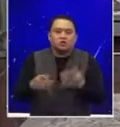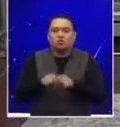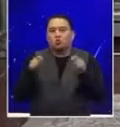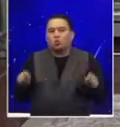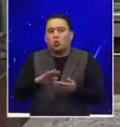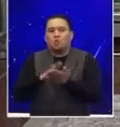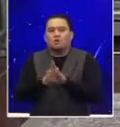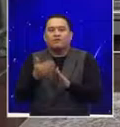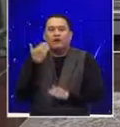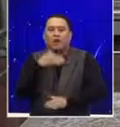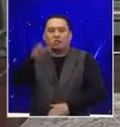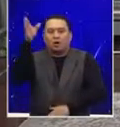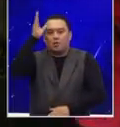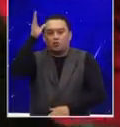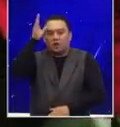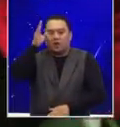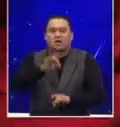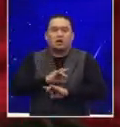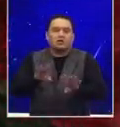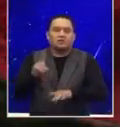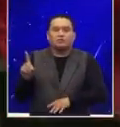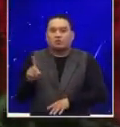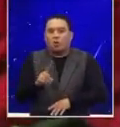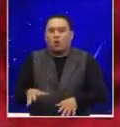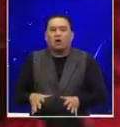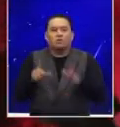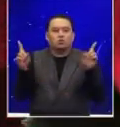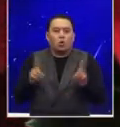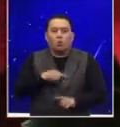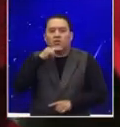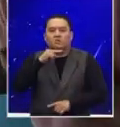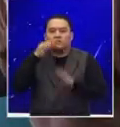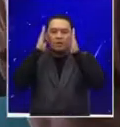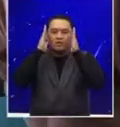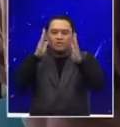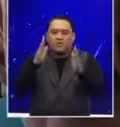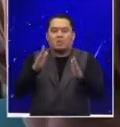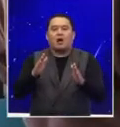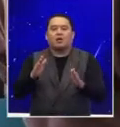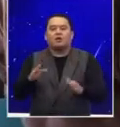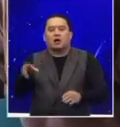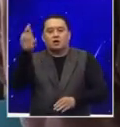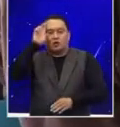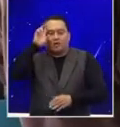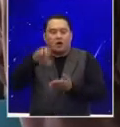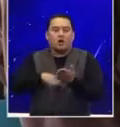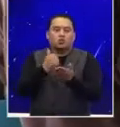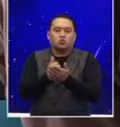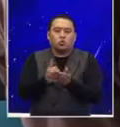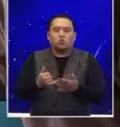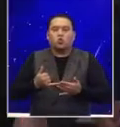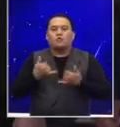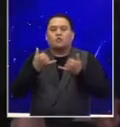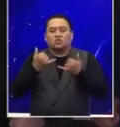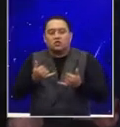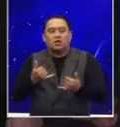все условия для качественного обучения. Валентина Спиридонова выразила особую признательность за оказанное внимание со стороны главы государства и руководства